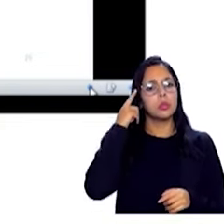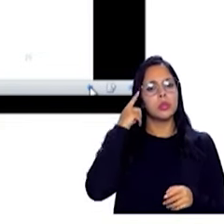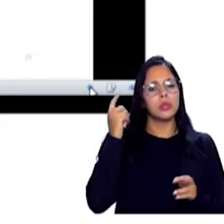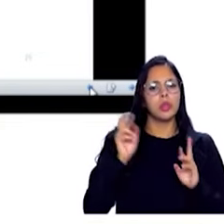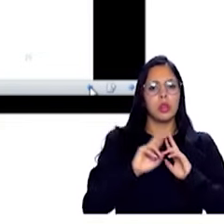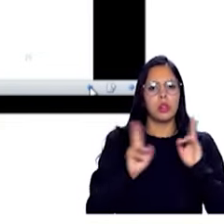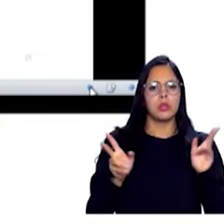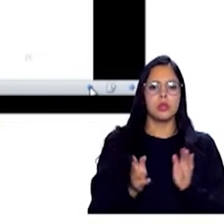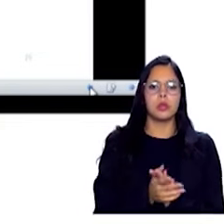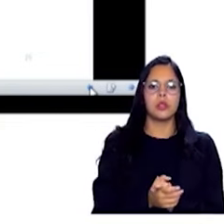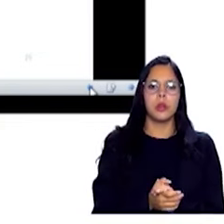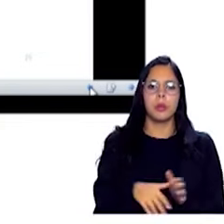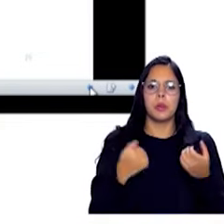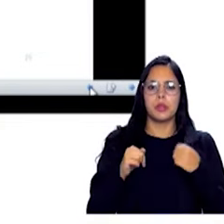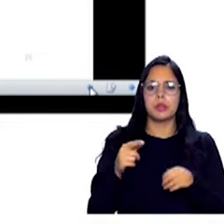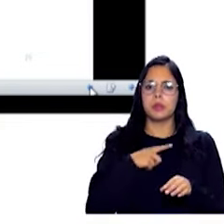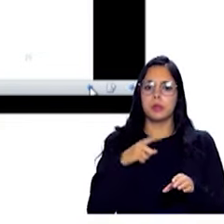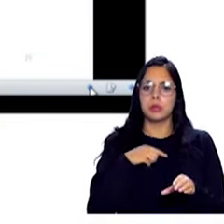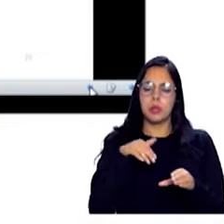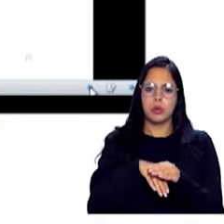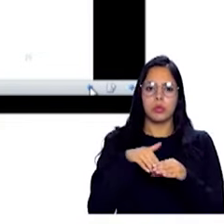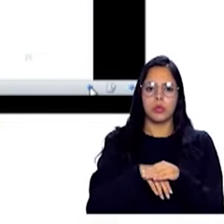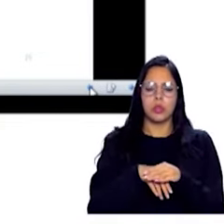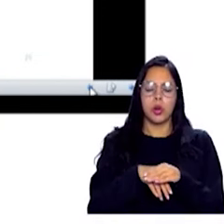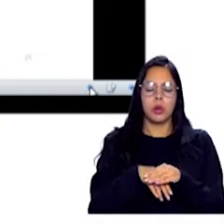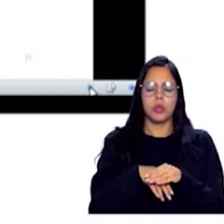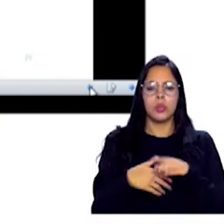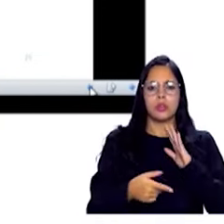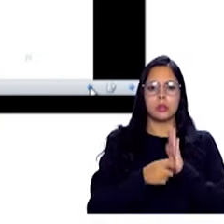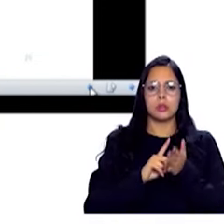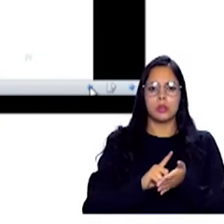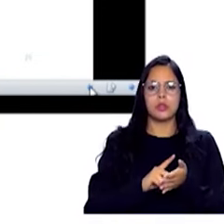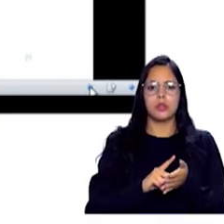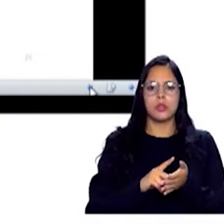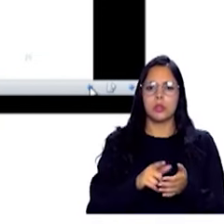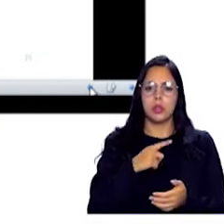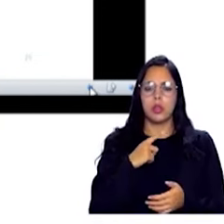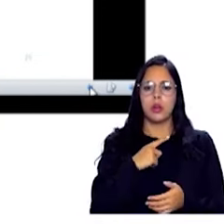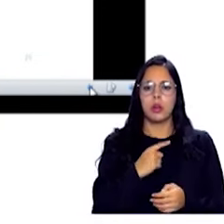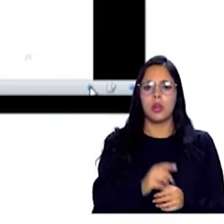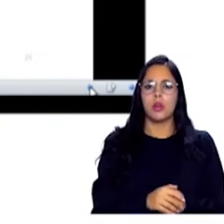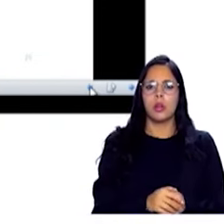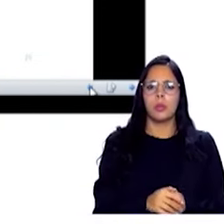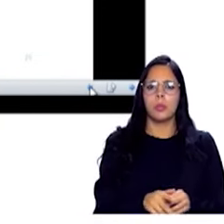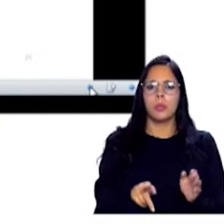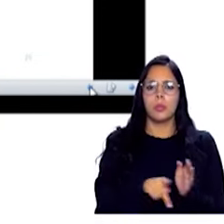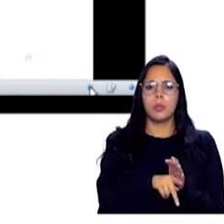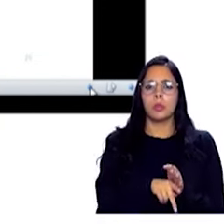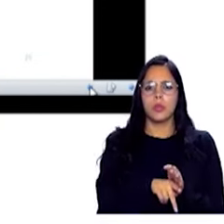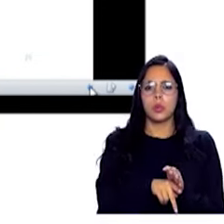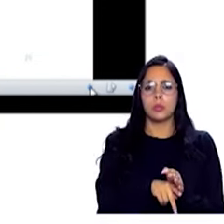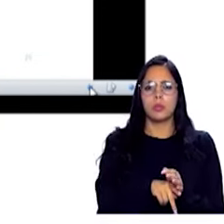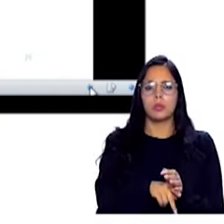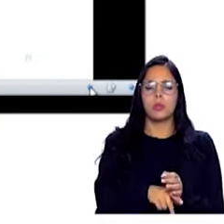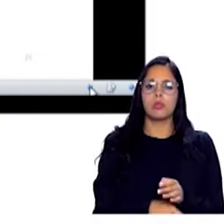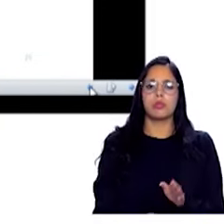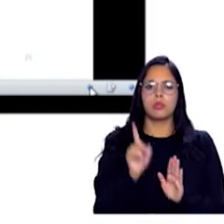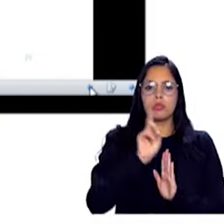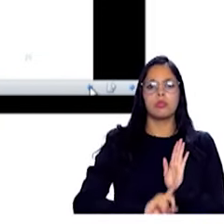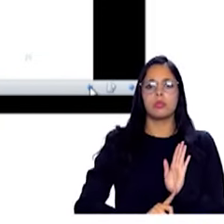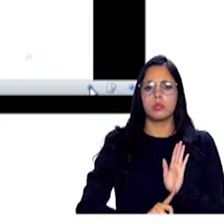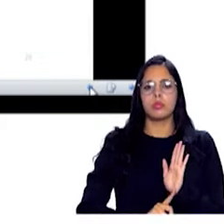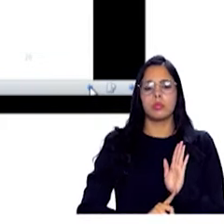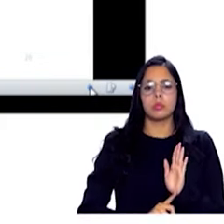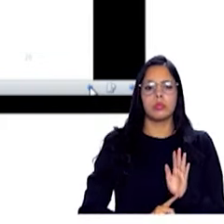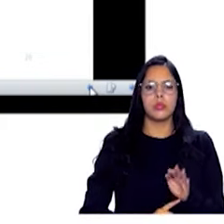del rinvio pregiudiziale quella di dare indicazioni preventive circa l'es satta interpretazione delle norme diritto anche AD altri giudici e bisogna